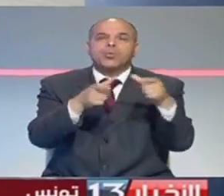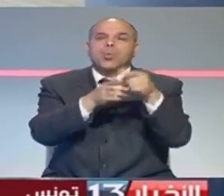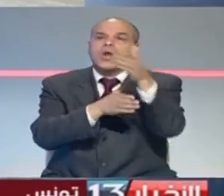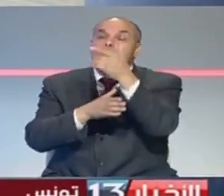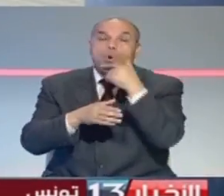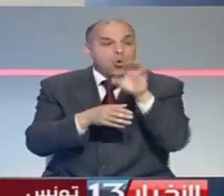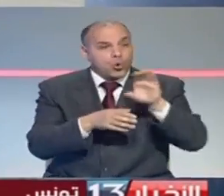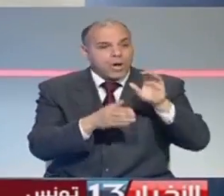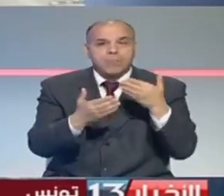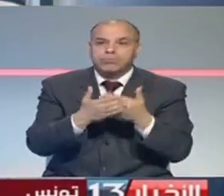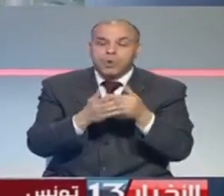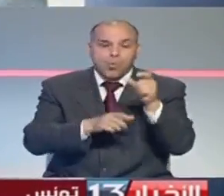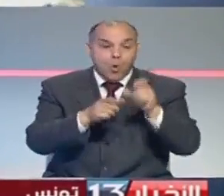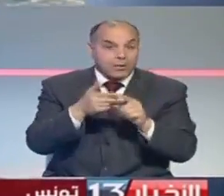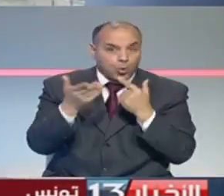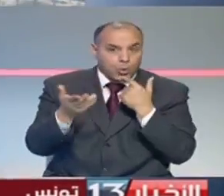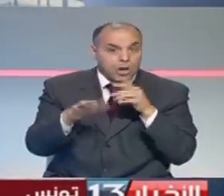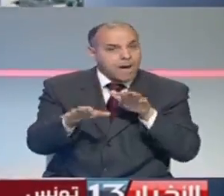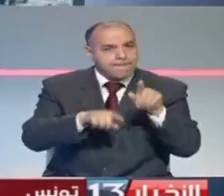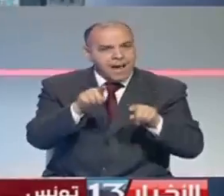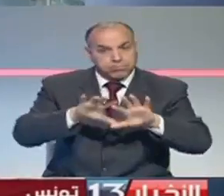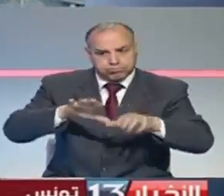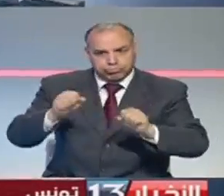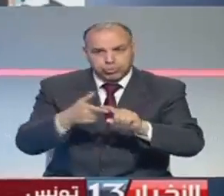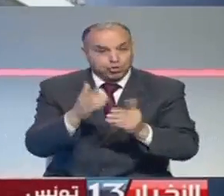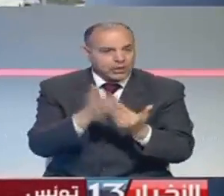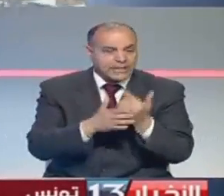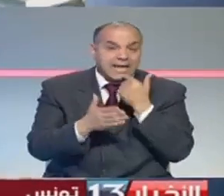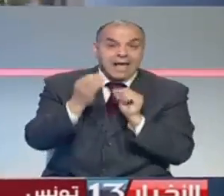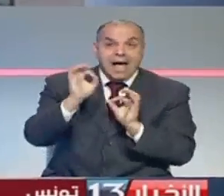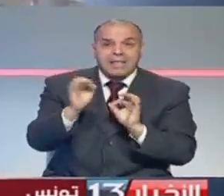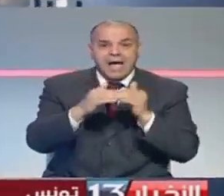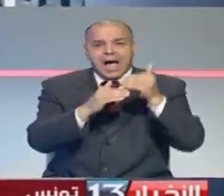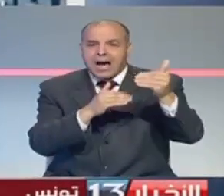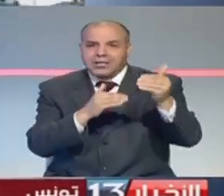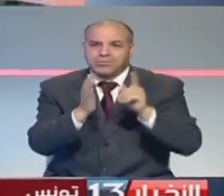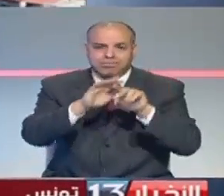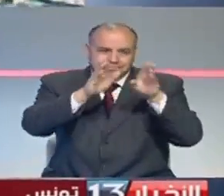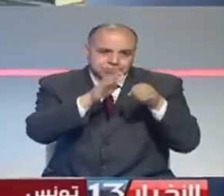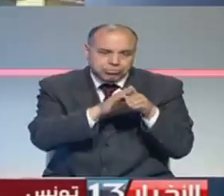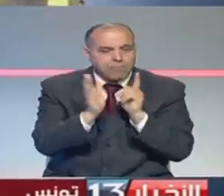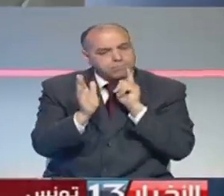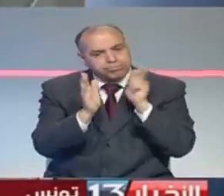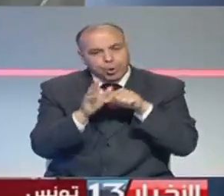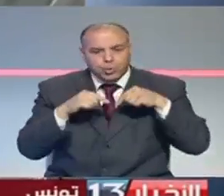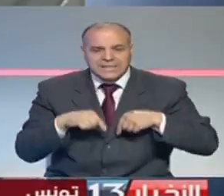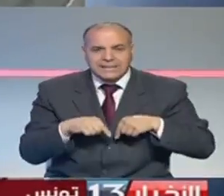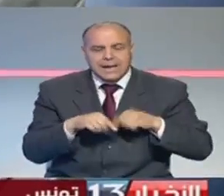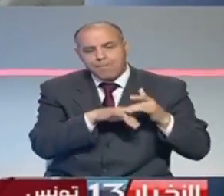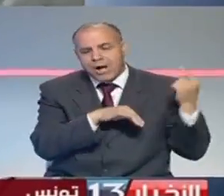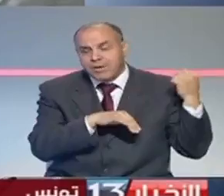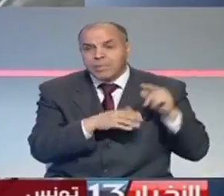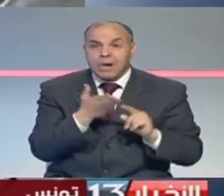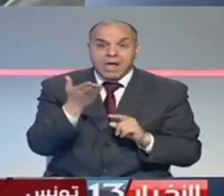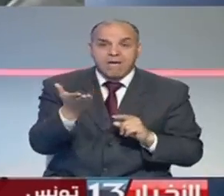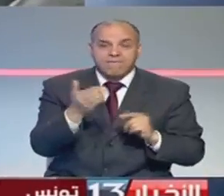مكافاه مواطنيها باتخاذ بعض الاجراءات الجديده خارج اطار الحظر الذي فرضته الحكومات مؤخرا